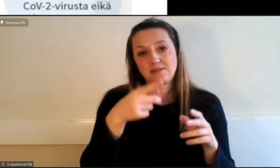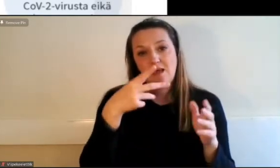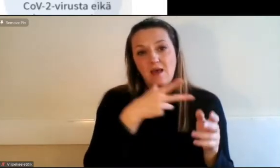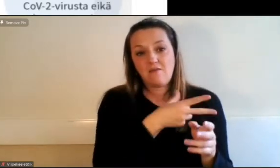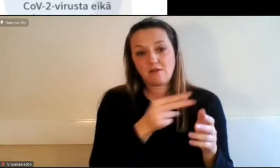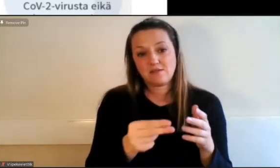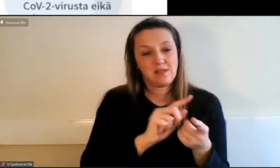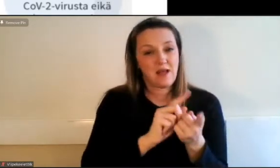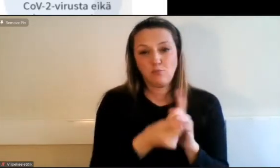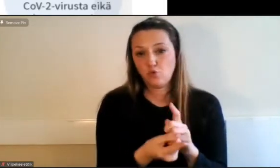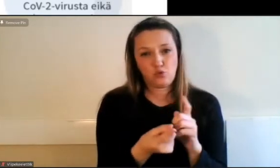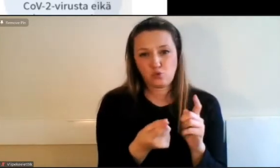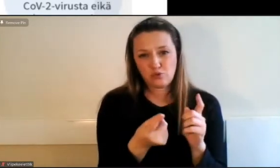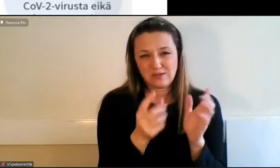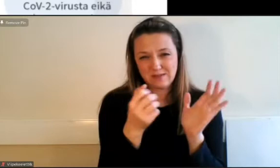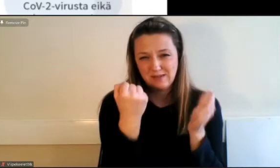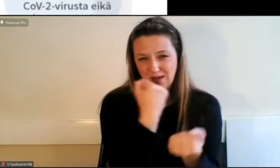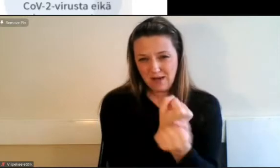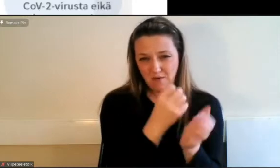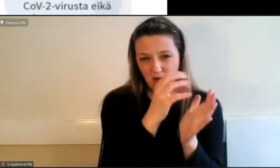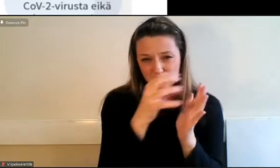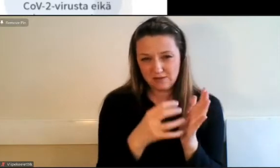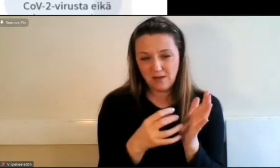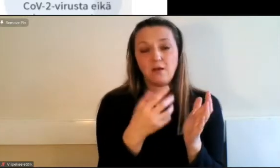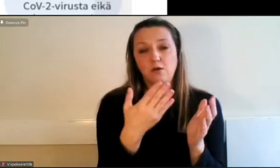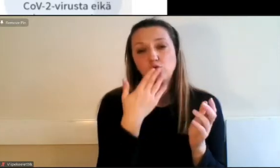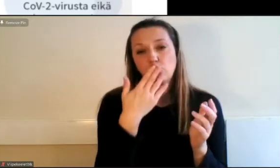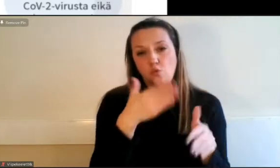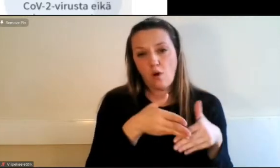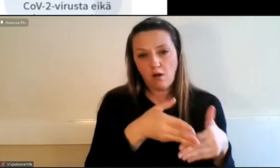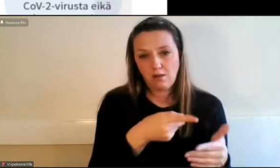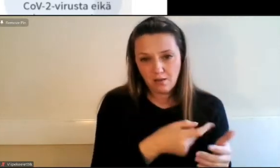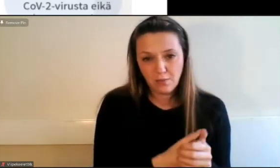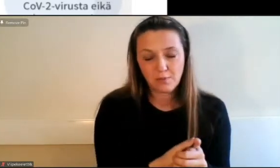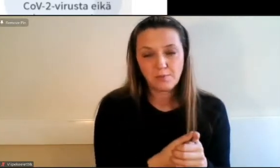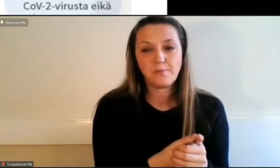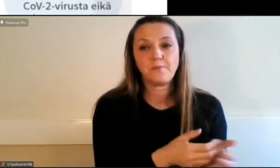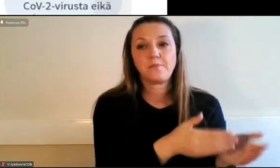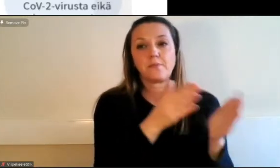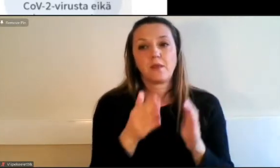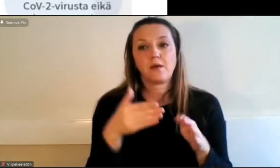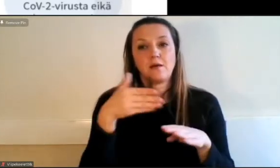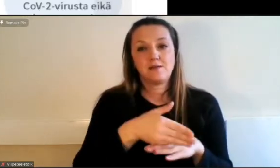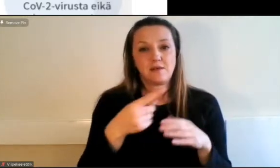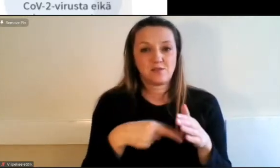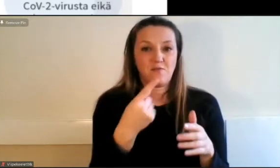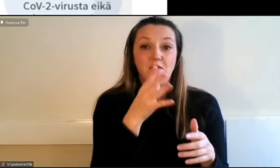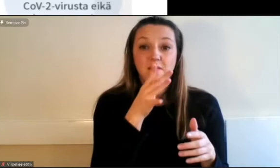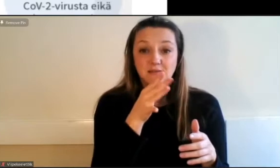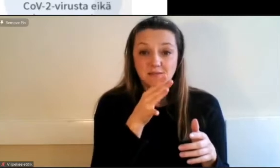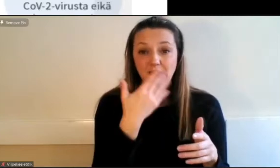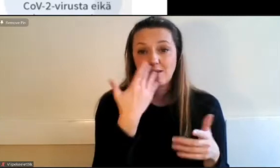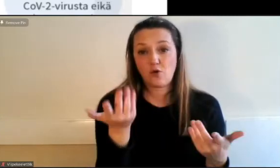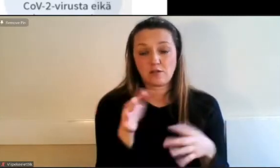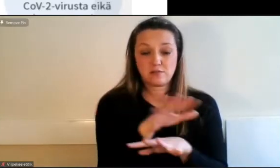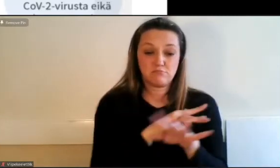sisse oma tööd tegema, selle jaoks on mRNA pakitud väikese rasvatilga sisse. Nii et vaktsiini sees